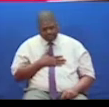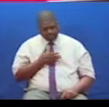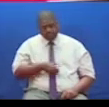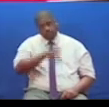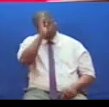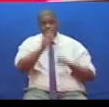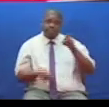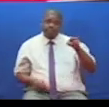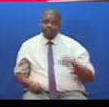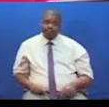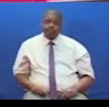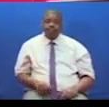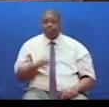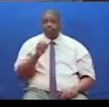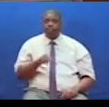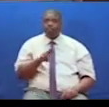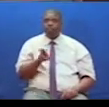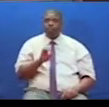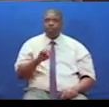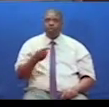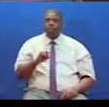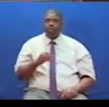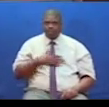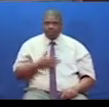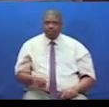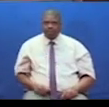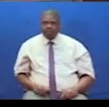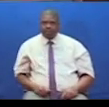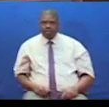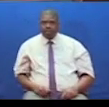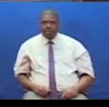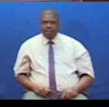Profesa Sospeter Muhongo. Asante.